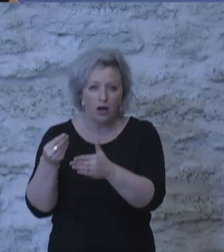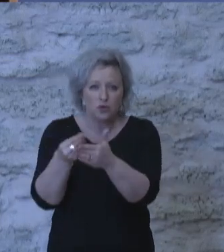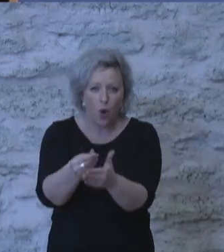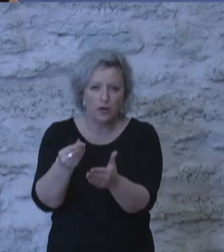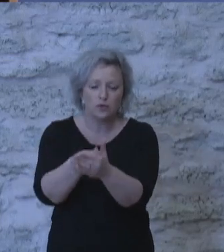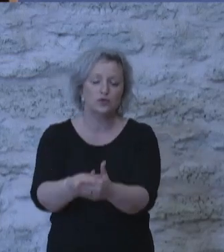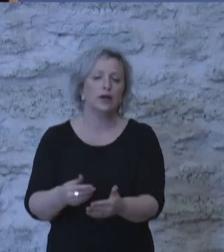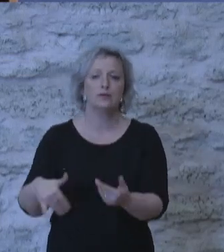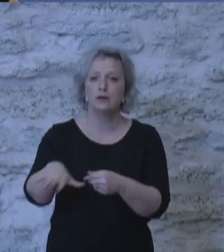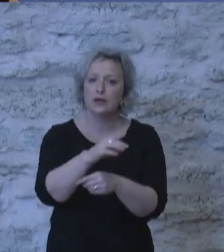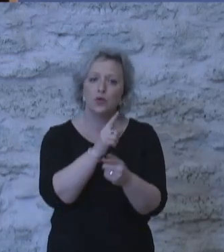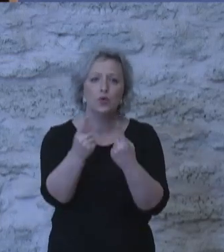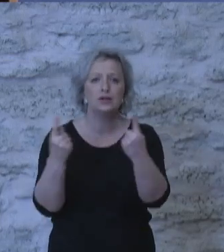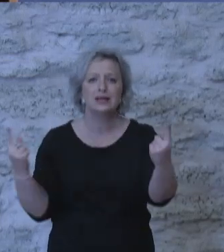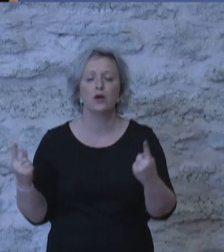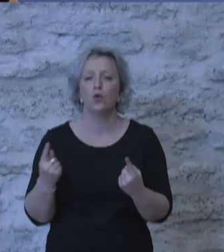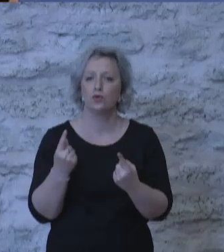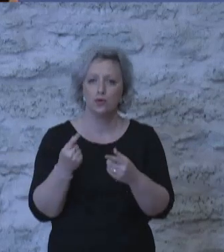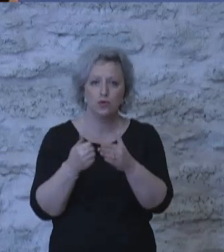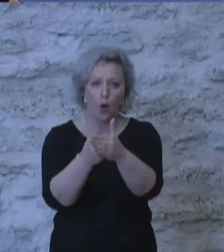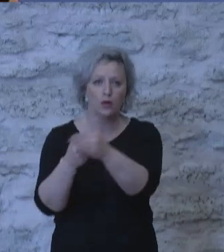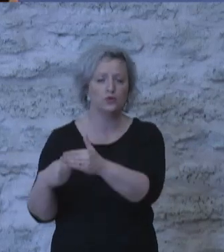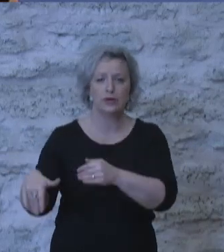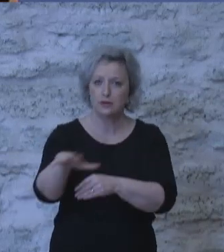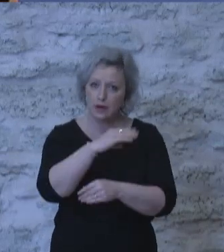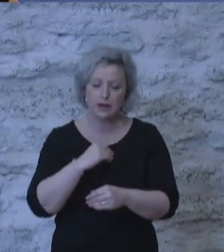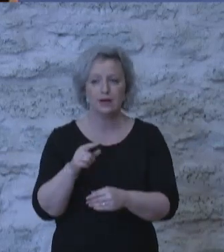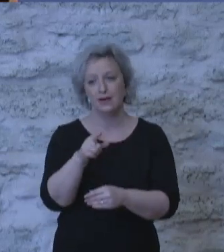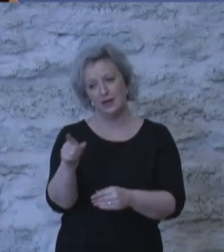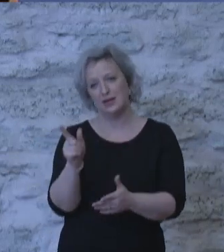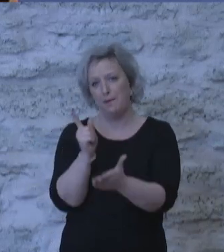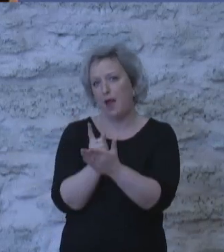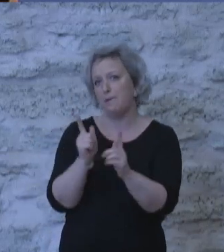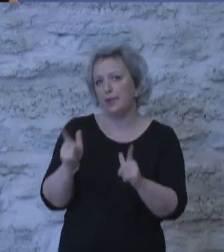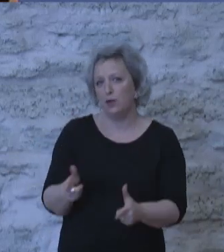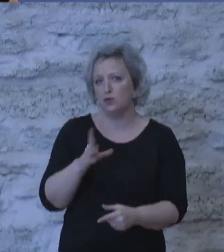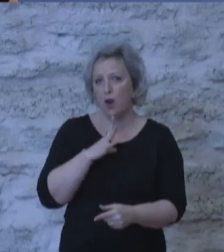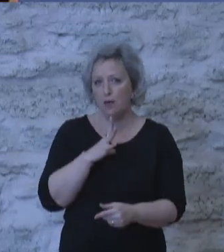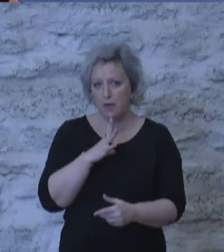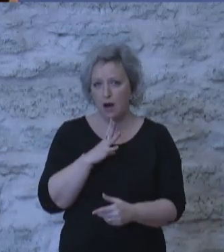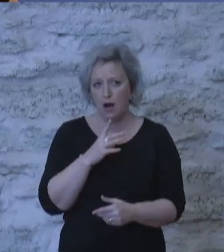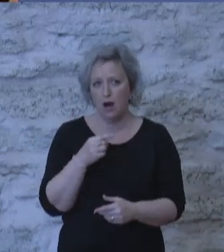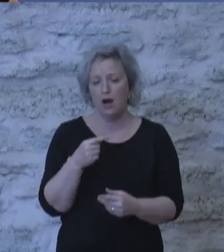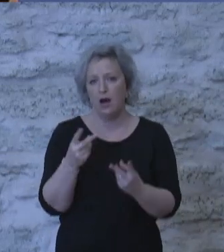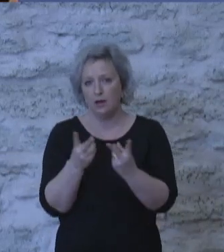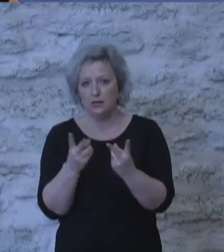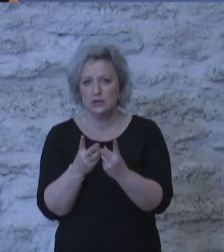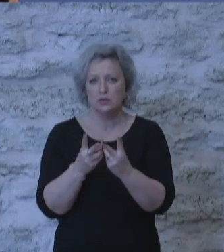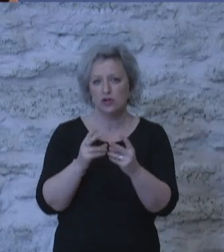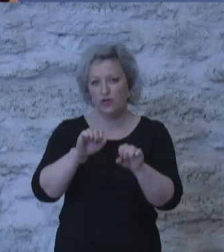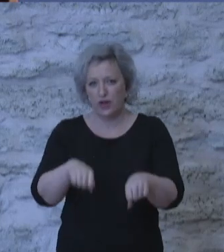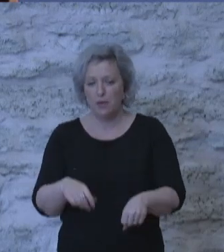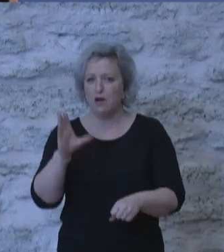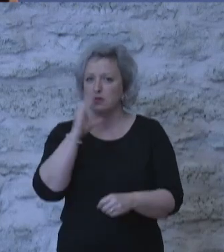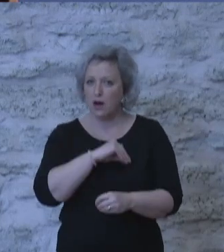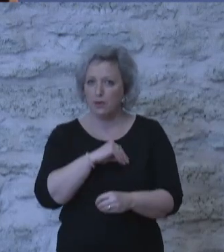üksikud toetusmeetmed, siis te peaksite nõustuma. See peaks võimaldama